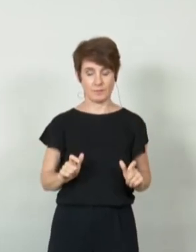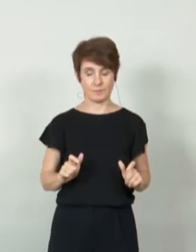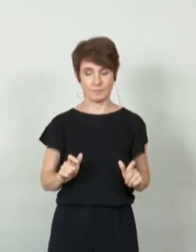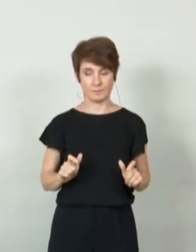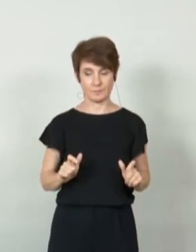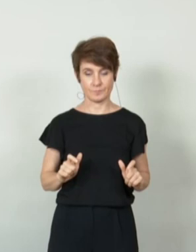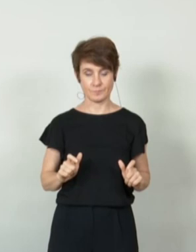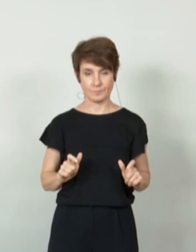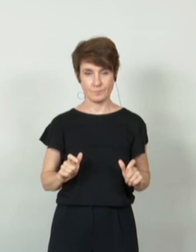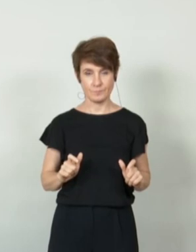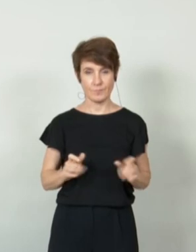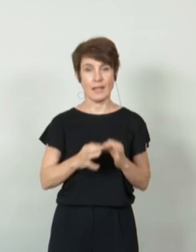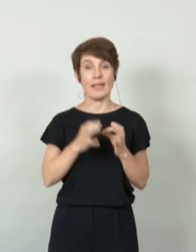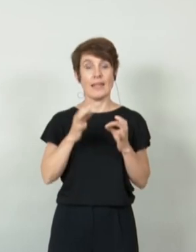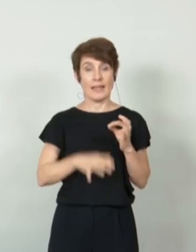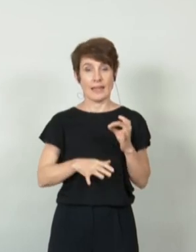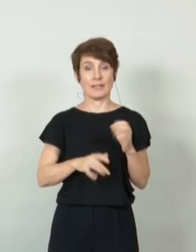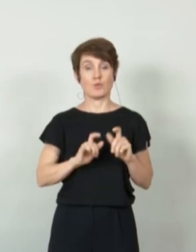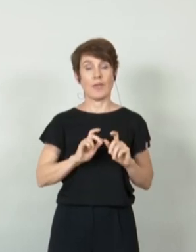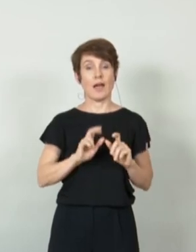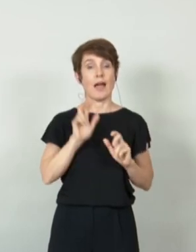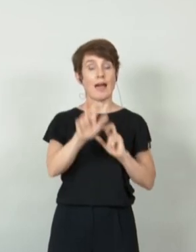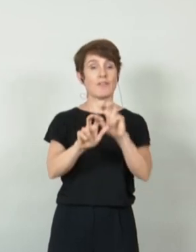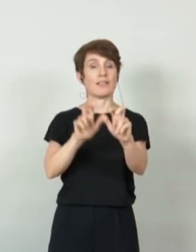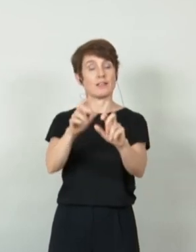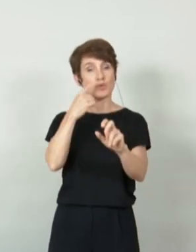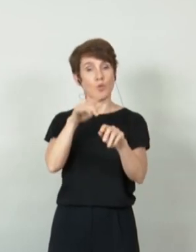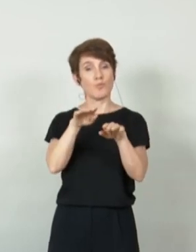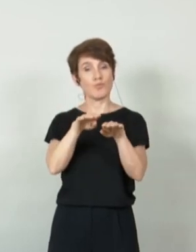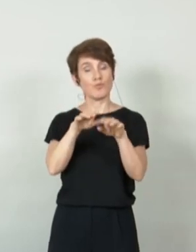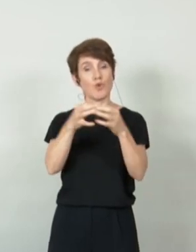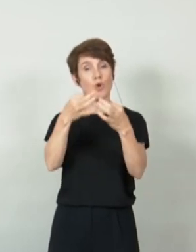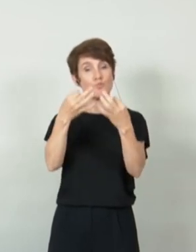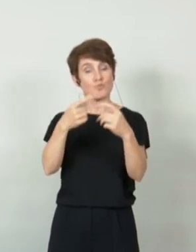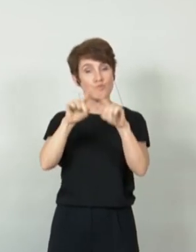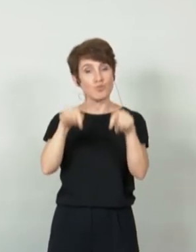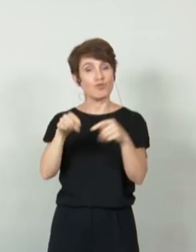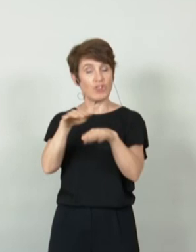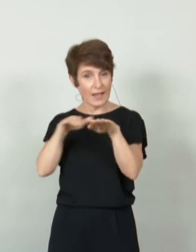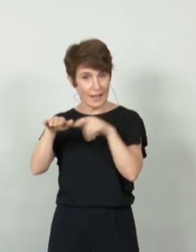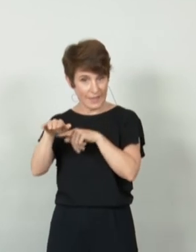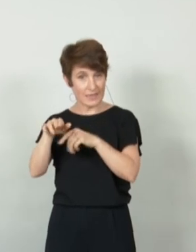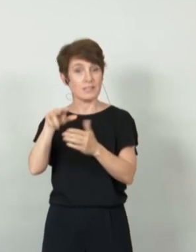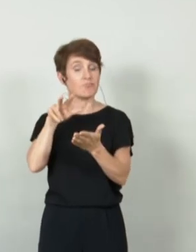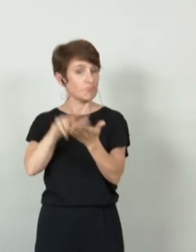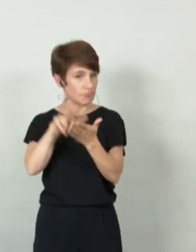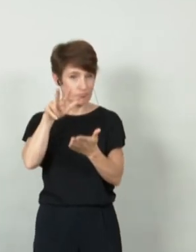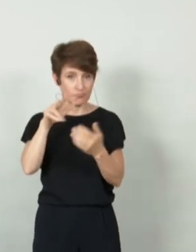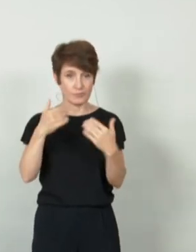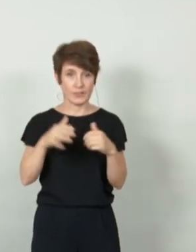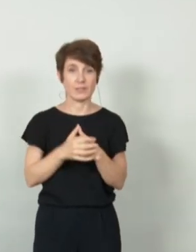affectation des résultats sur le budget annexe du contrat administratif même vote oui même pas de délibération